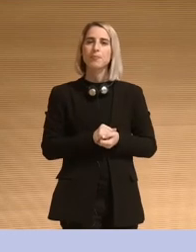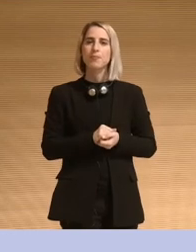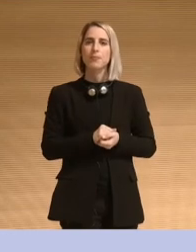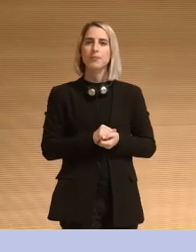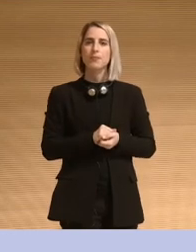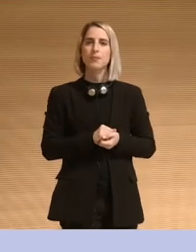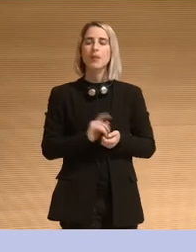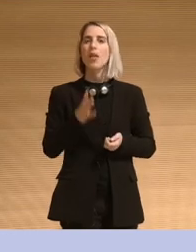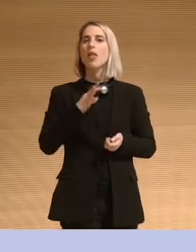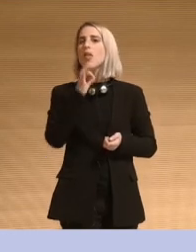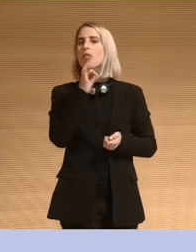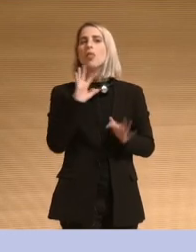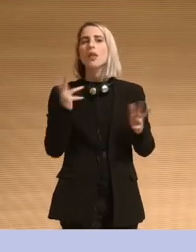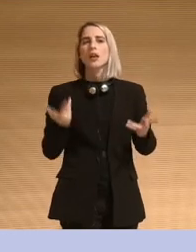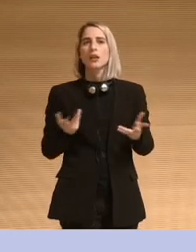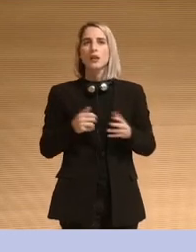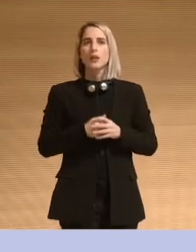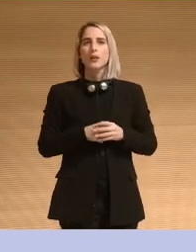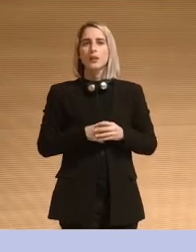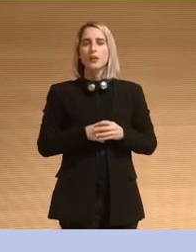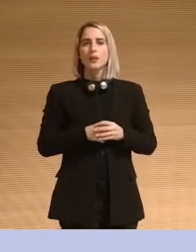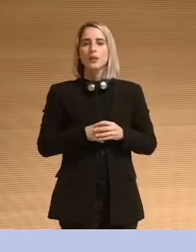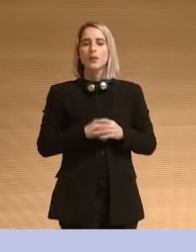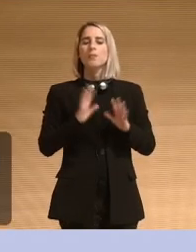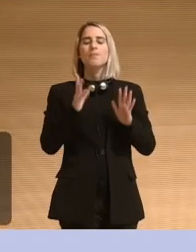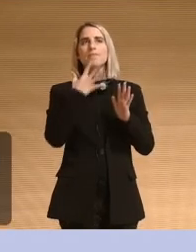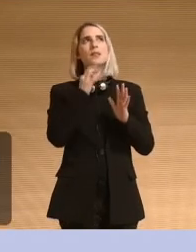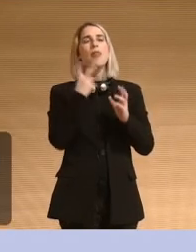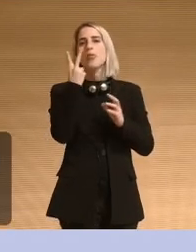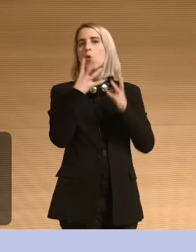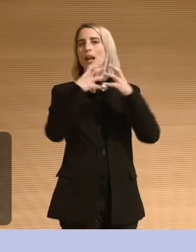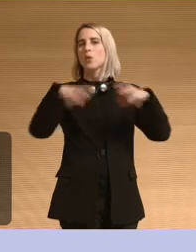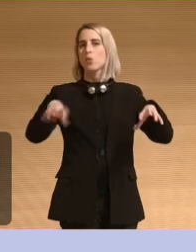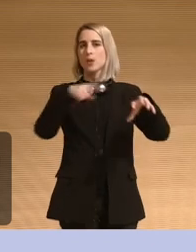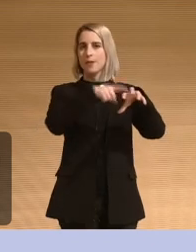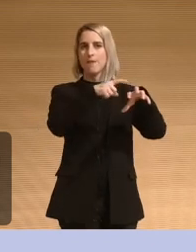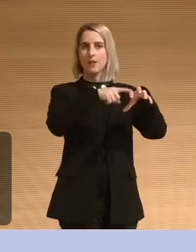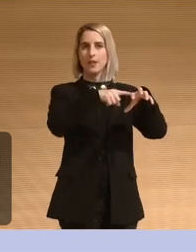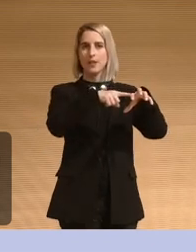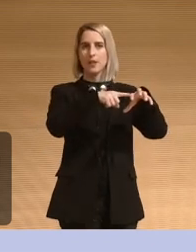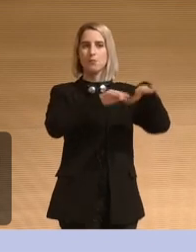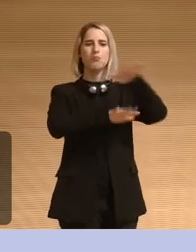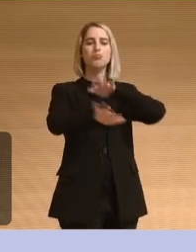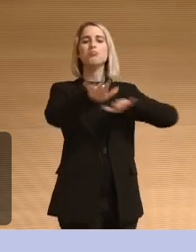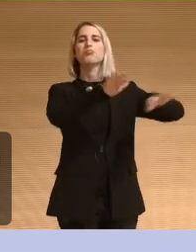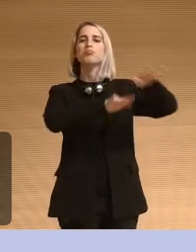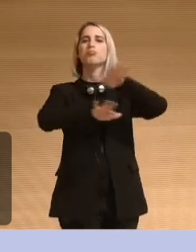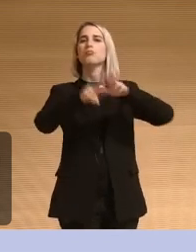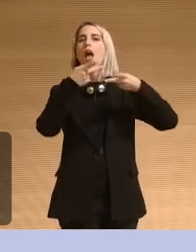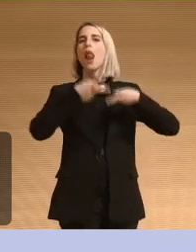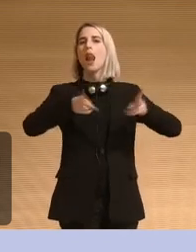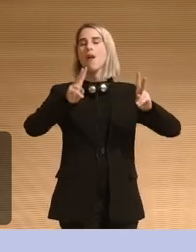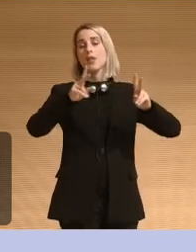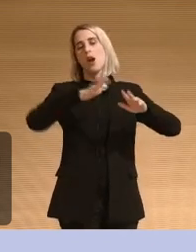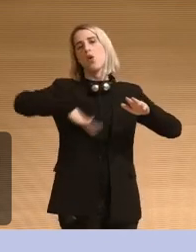θα έλεγα ότι εμπειρικά μπορούν να χωριστούν σε δύο κατηγορίες. Είναι αυτοί οι οποίοι, κυκλοφορώντας ελεύθερα μέσα στο περιφραγμένο